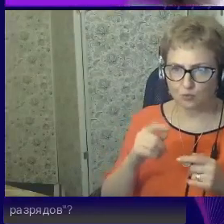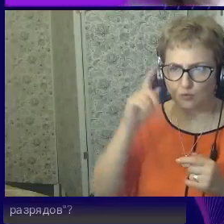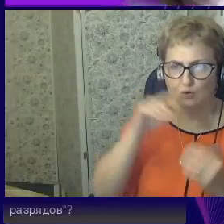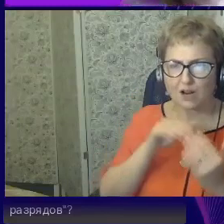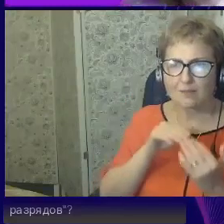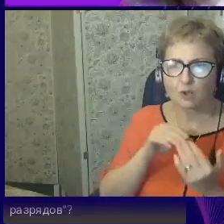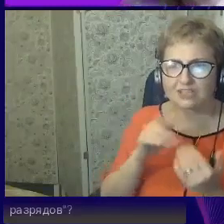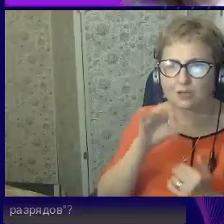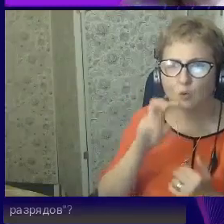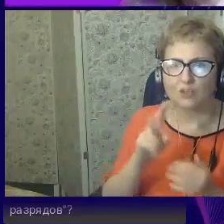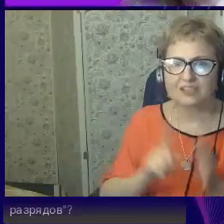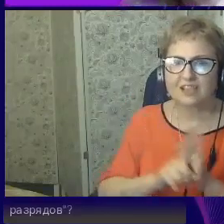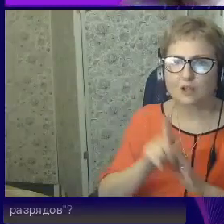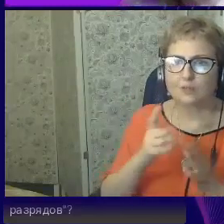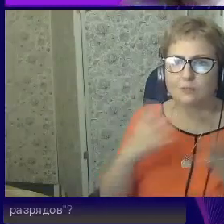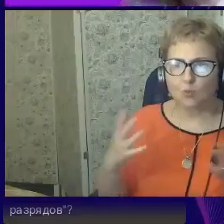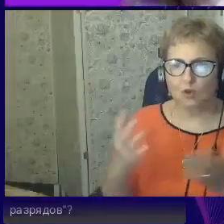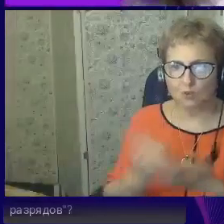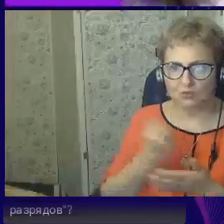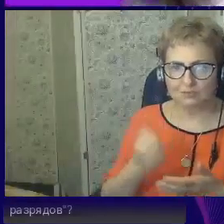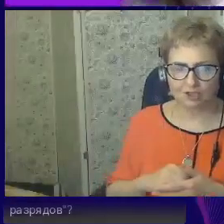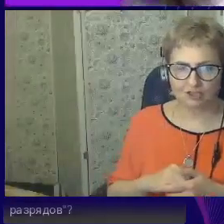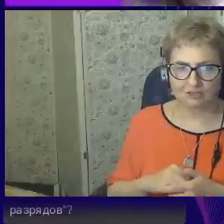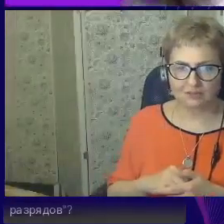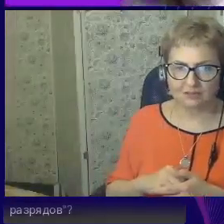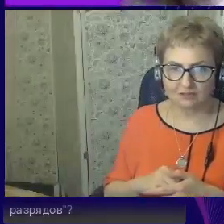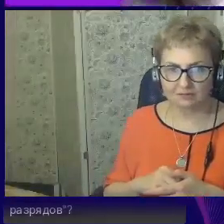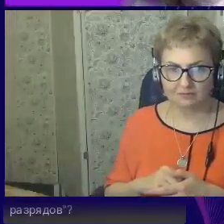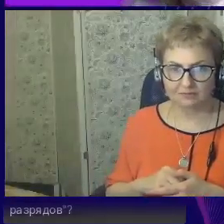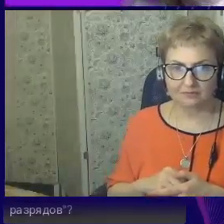он становится более успешным. Так.